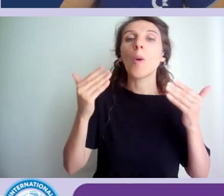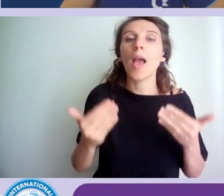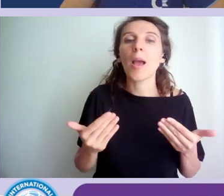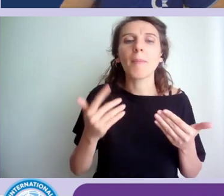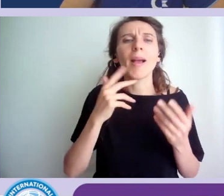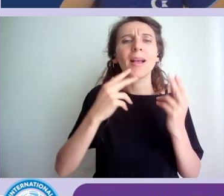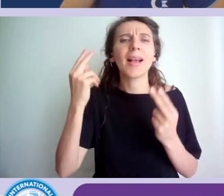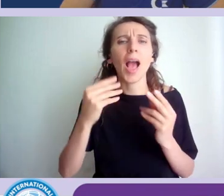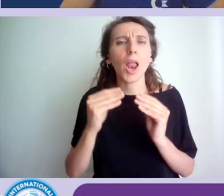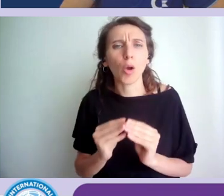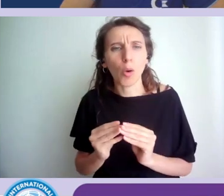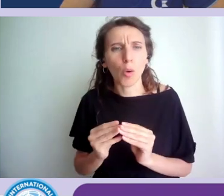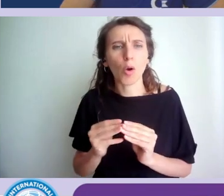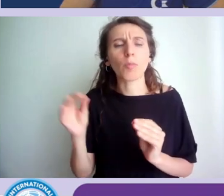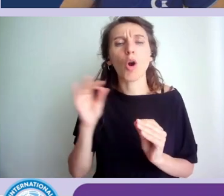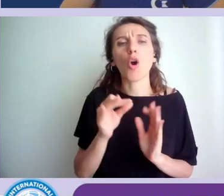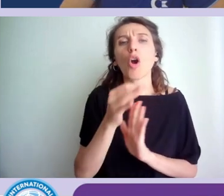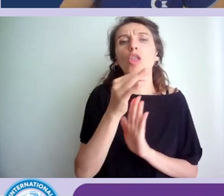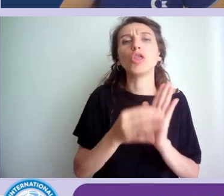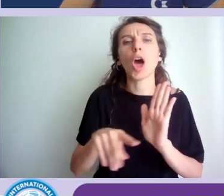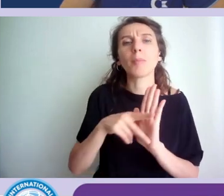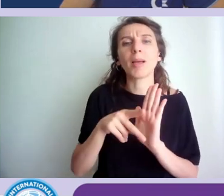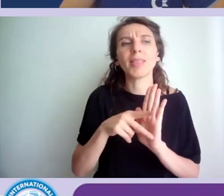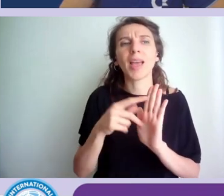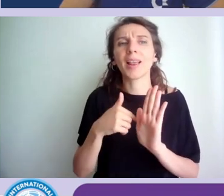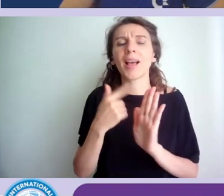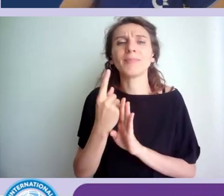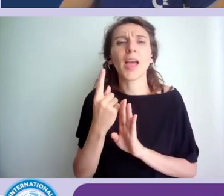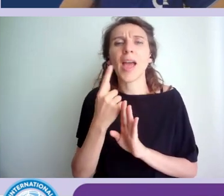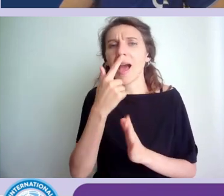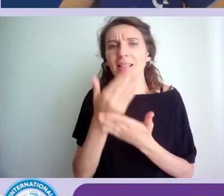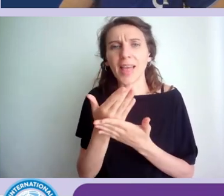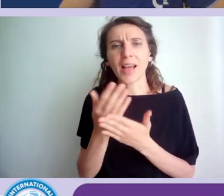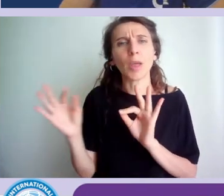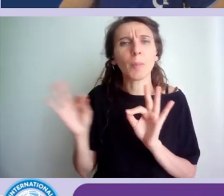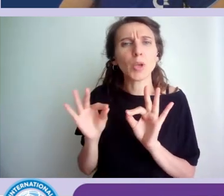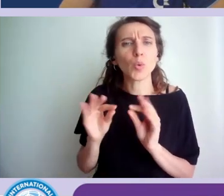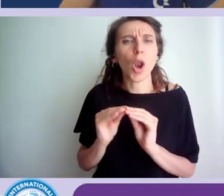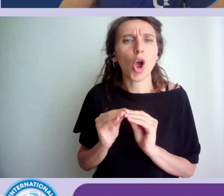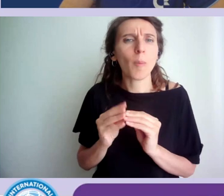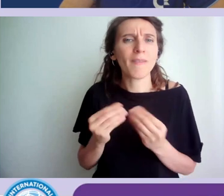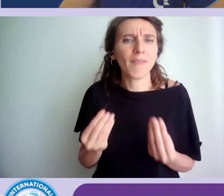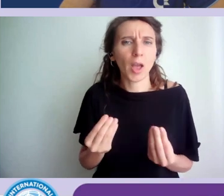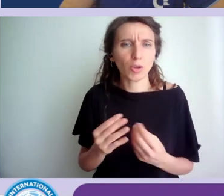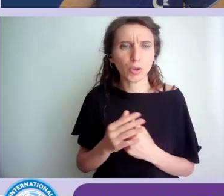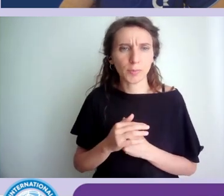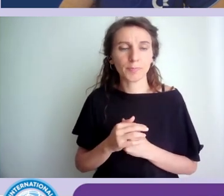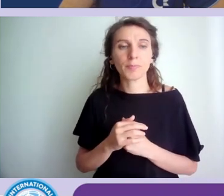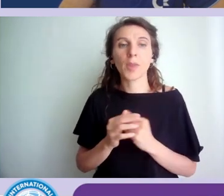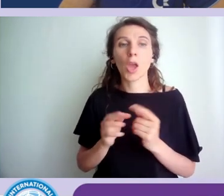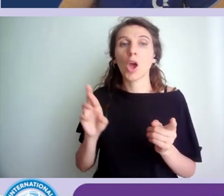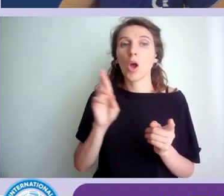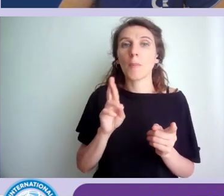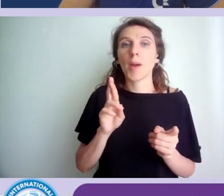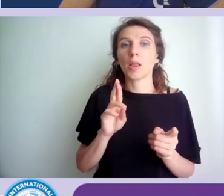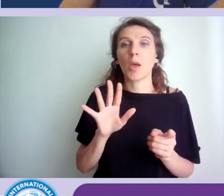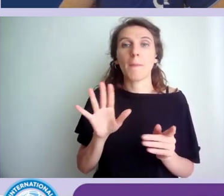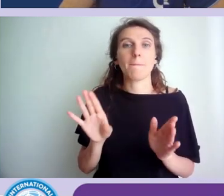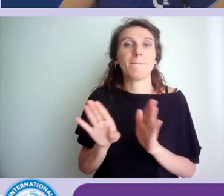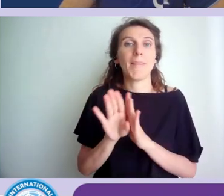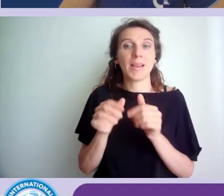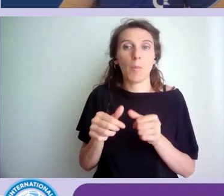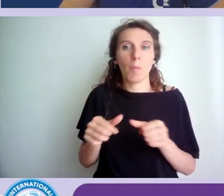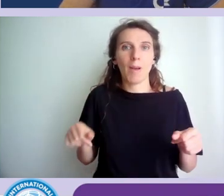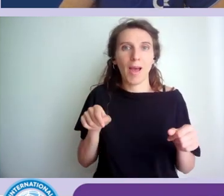la conformità rispetto alla norma tecnica Allora qui partiamo da un da un discorso di